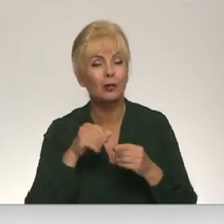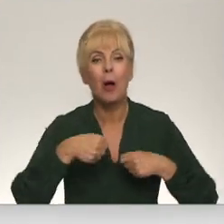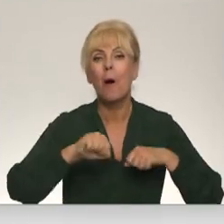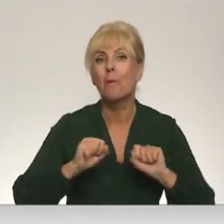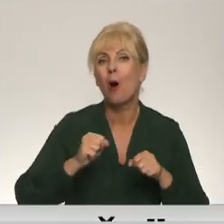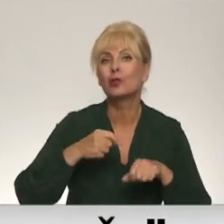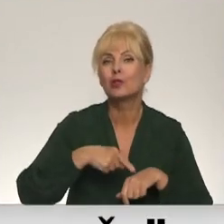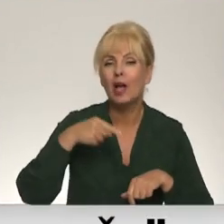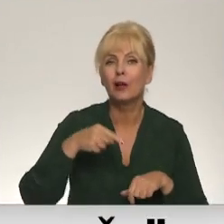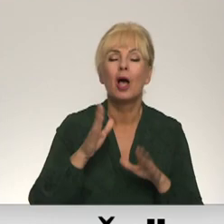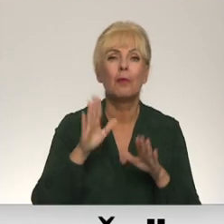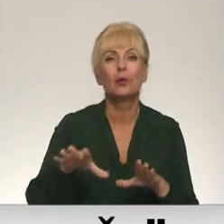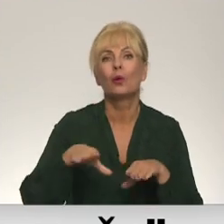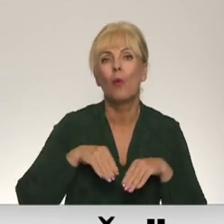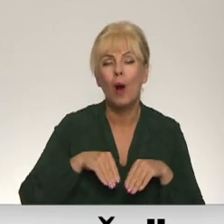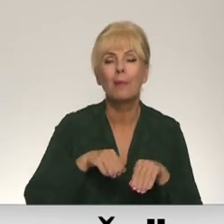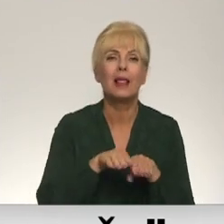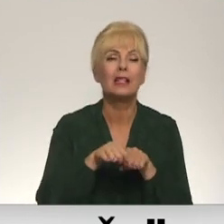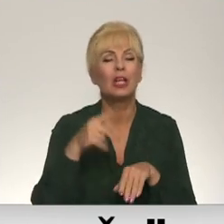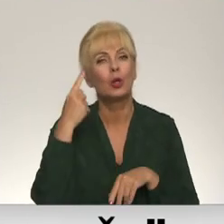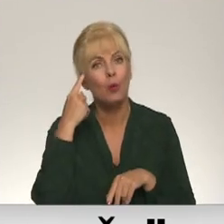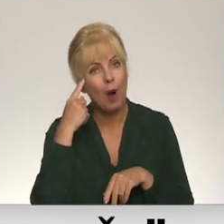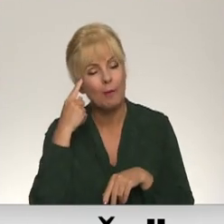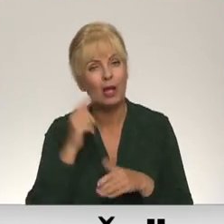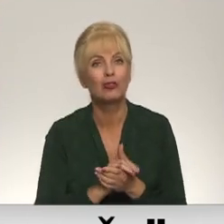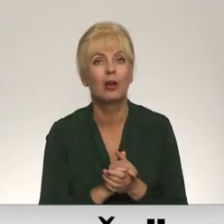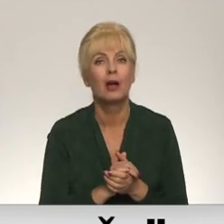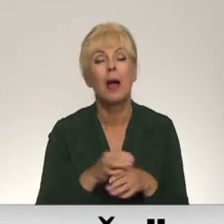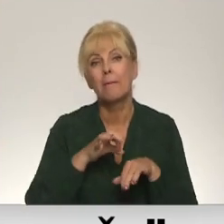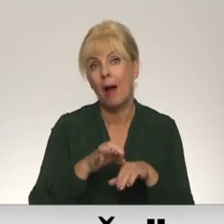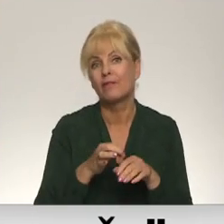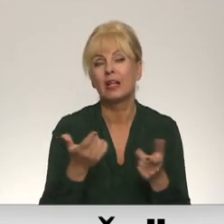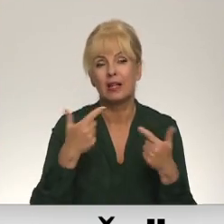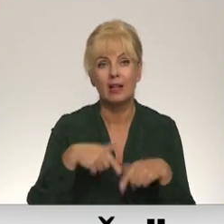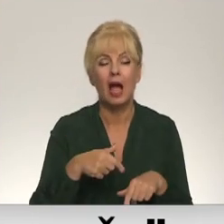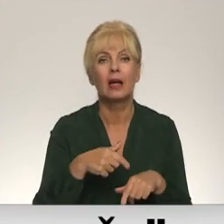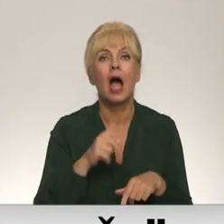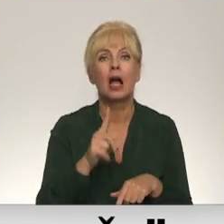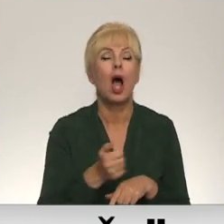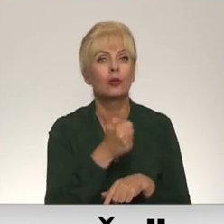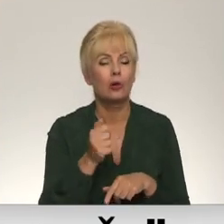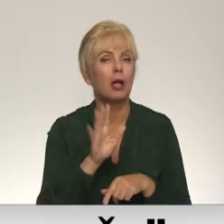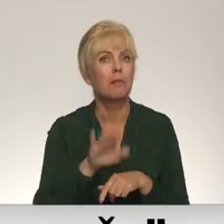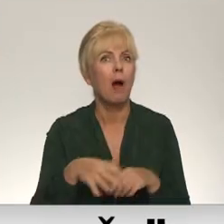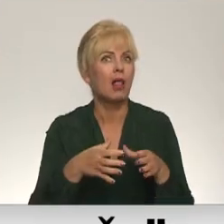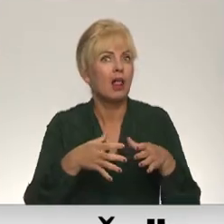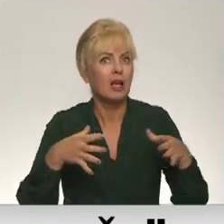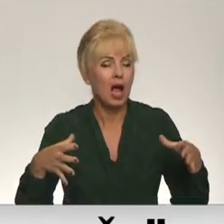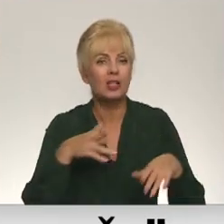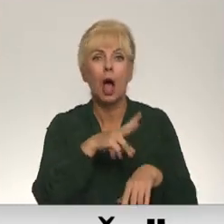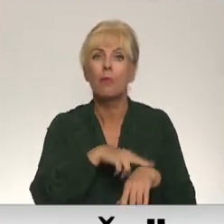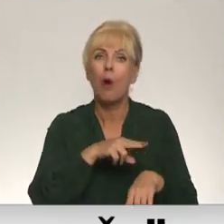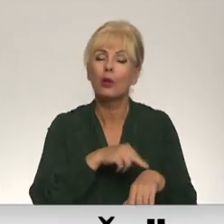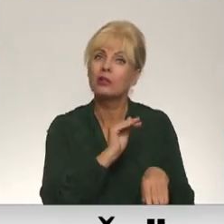atmosfēru, pabūt kopā ar līdzīgi domājošiem. Nu, jauk pavadīt laiku. Katru gadu pulks paliek, kad ir lielāks un lielāks. Policija visiem